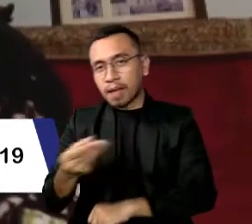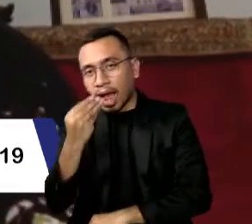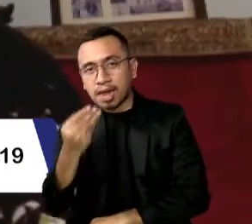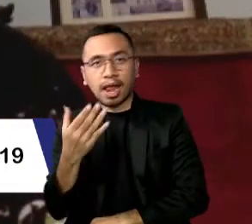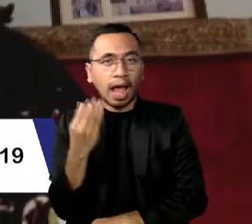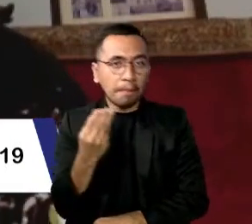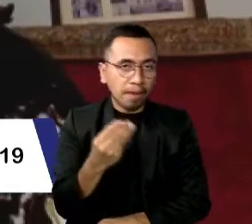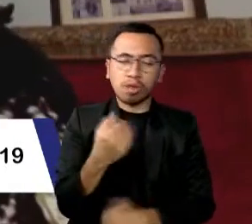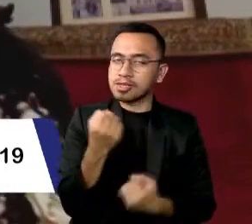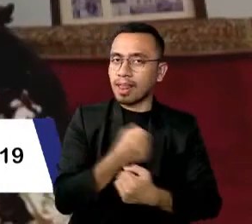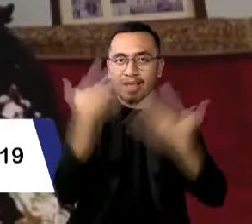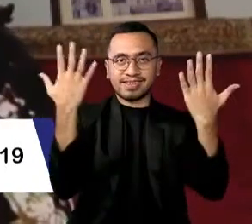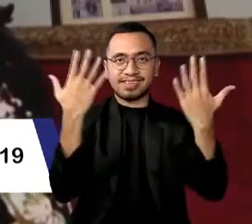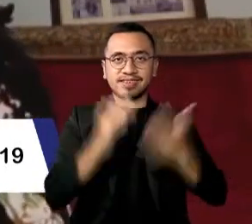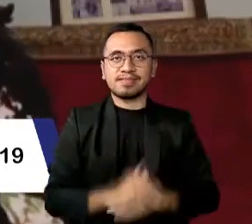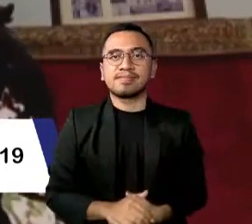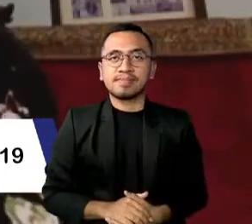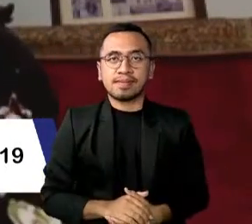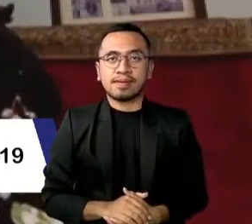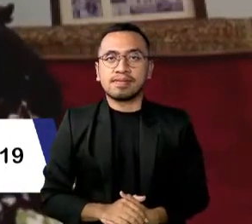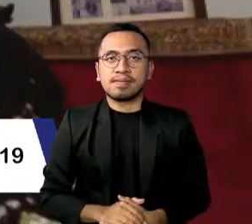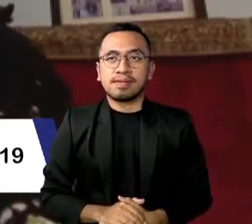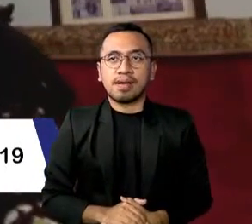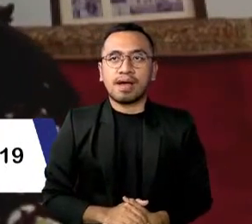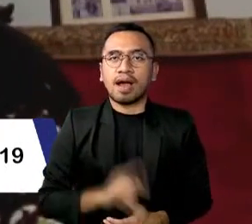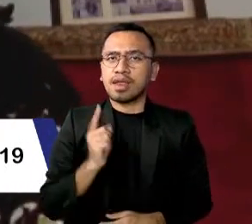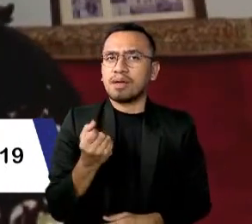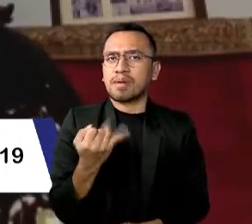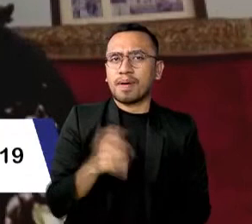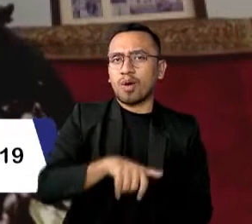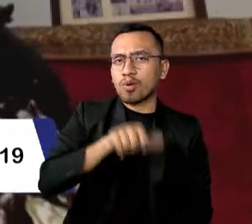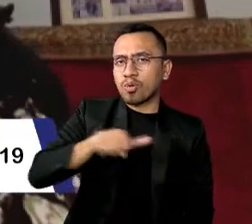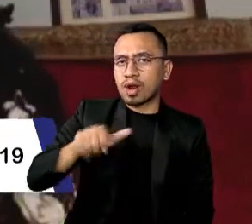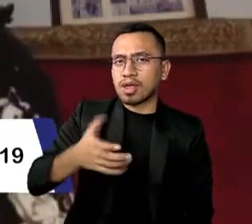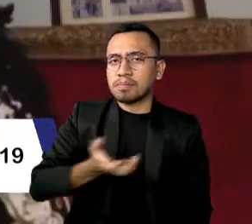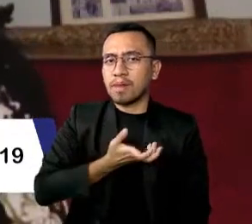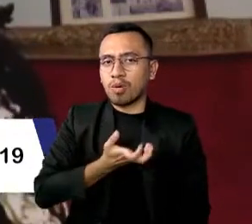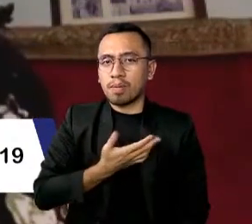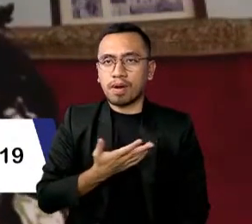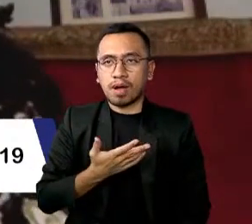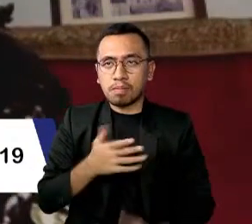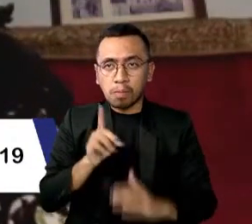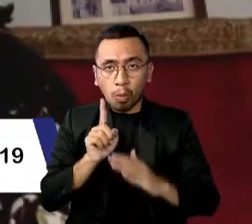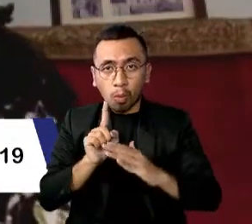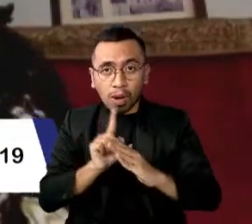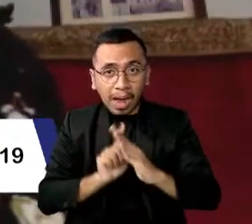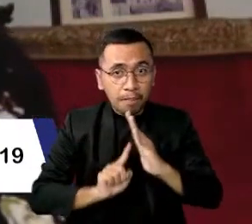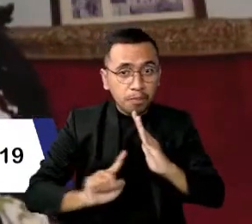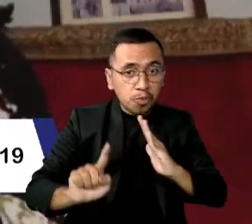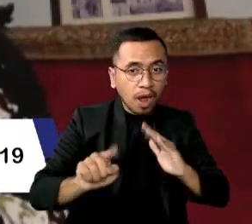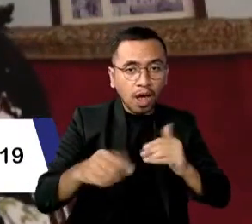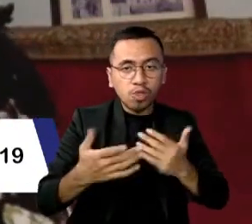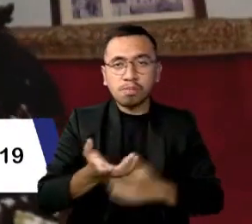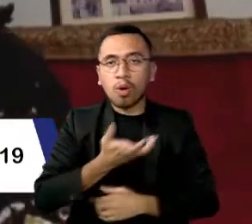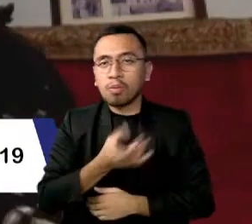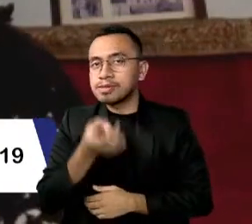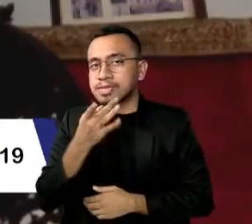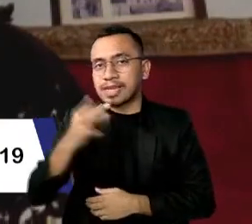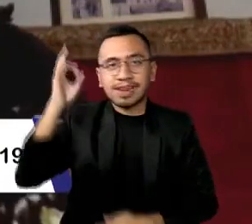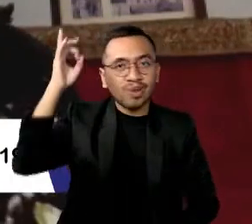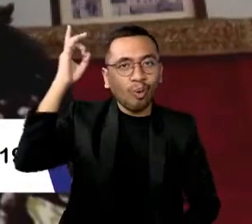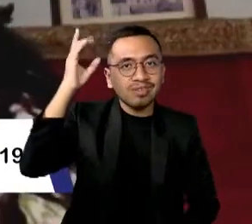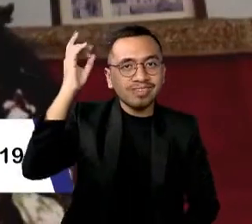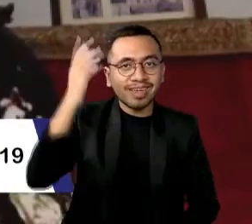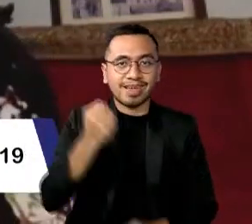atau tidak bergejala Walaupun di sana-sini ada juga enak tahun yang mencoba-coba untuk keluar ataupun pesan makanan lewat kau pun setelah